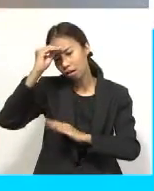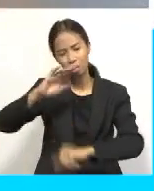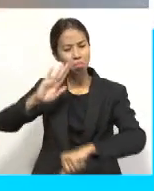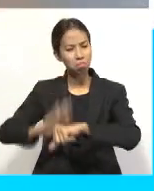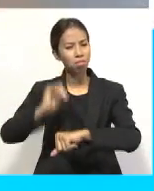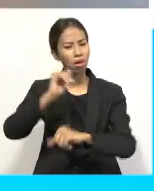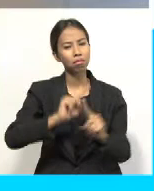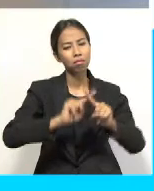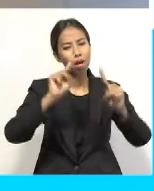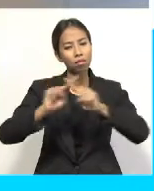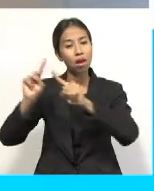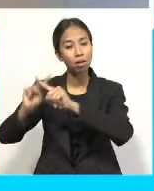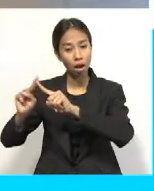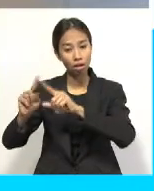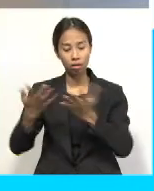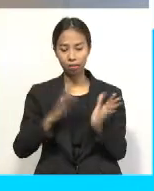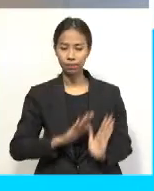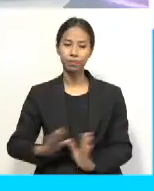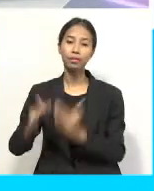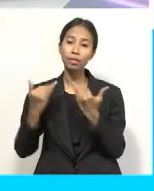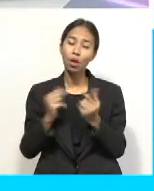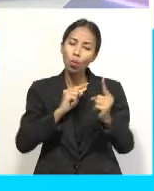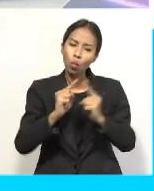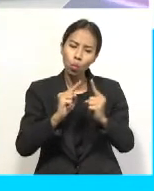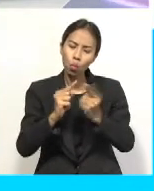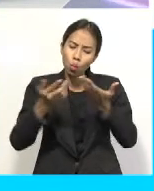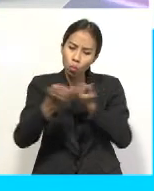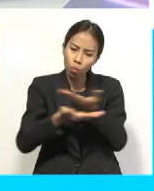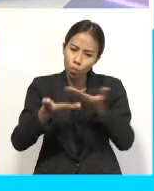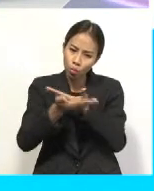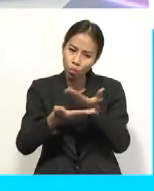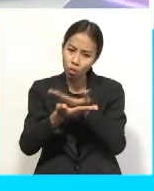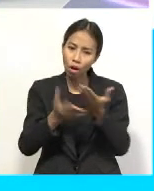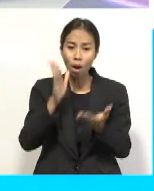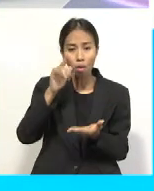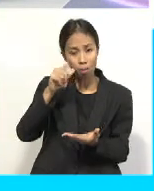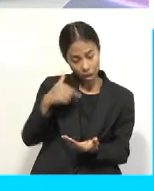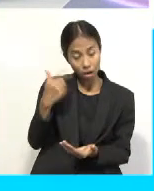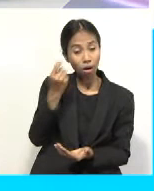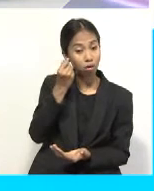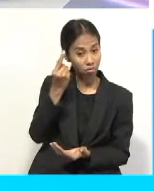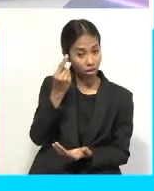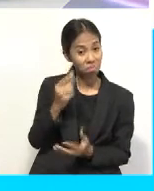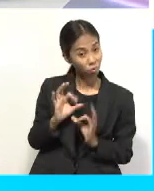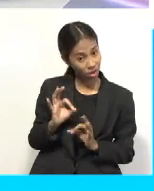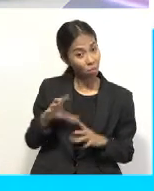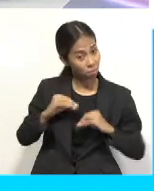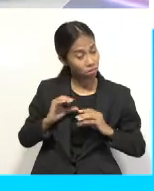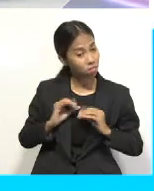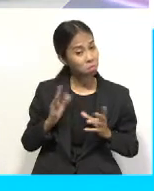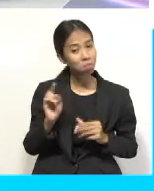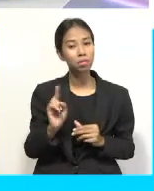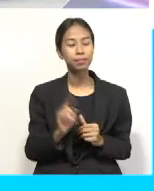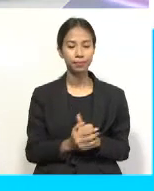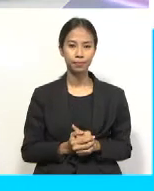ค่ะหลังจากมีการพูดคุยชี้แจงกันลักษณะนี้แล้วนี่ทางผู้ปกครองนี่มีความเข้าใจหรือว่ามีความพอใจมากน้อยขนาดไหน